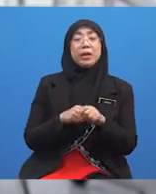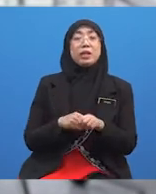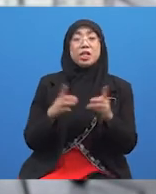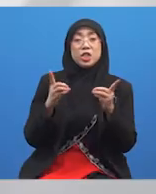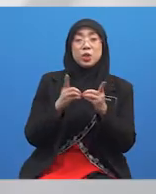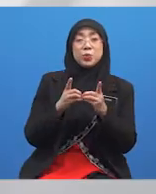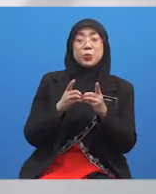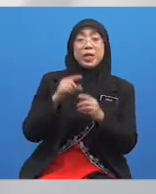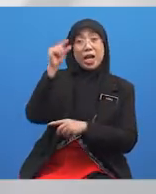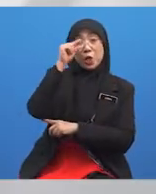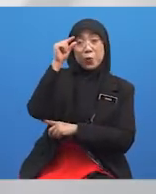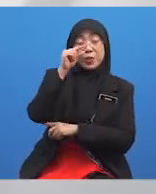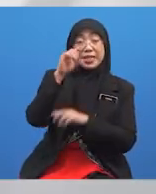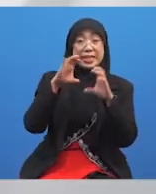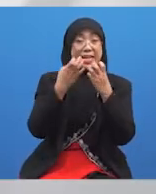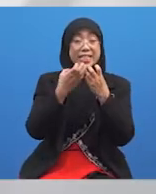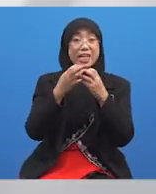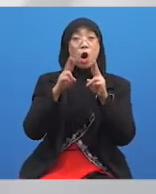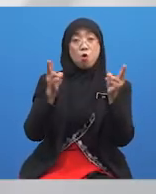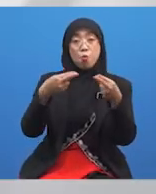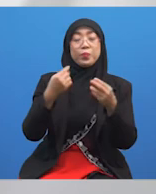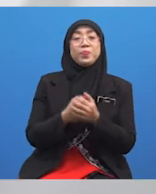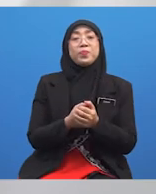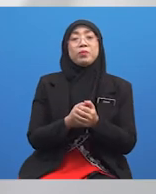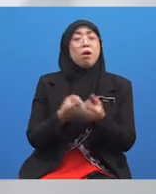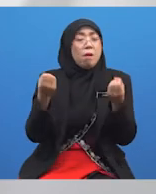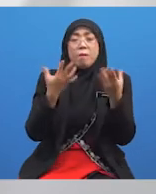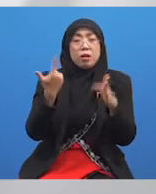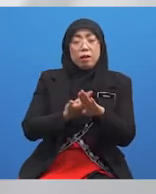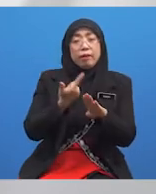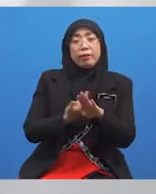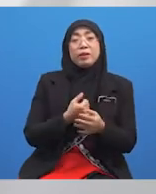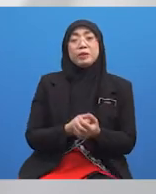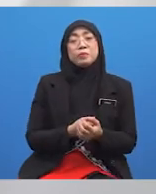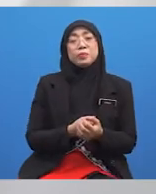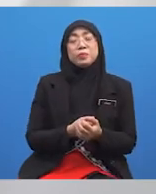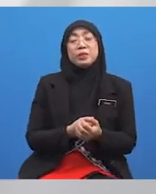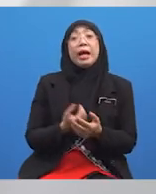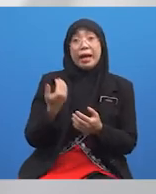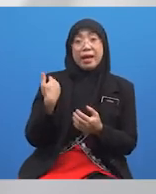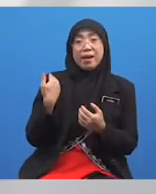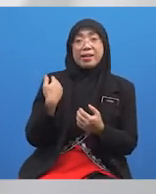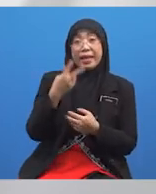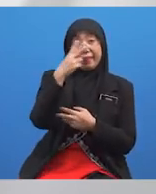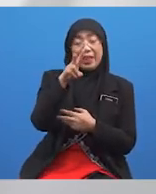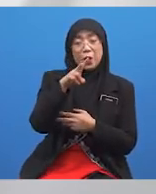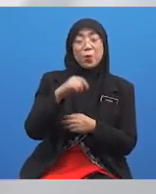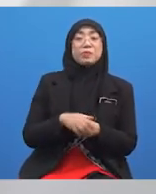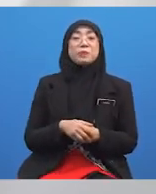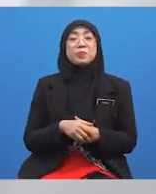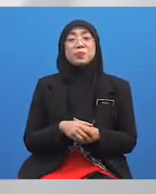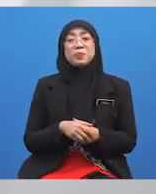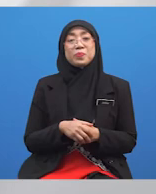Google Classroom. Banyak latihan pengukuhan menanti pelajar-pelajar. Cikgu sertakan kod seperti dalam skrin.